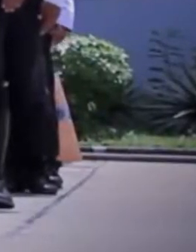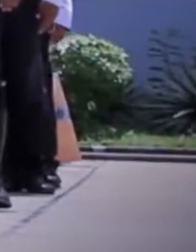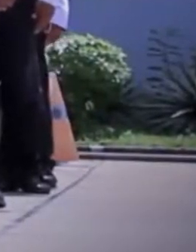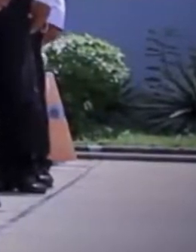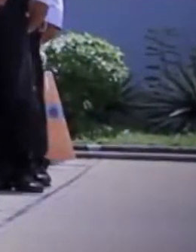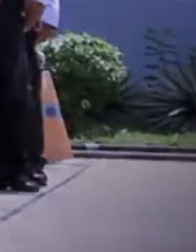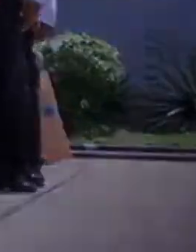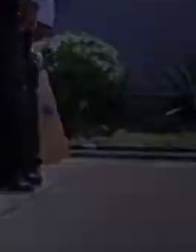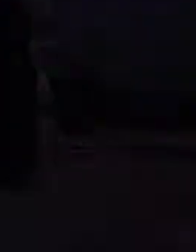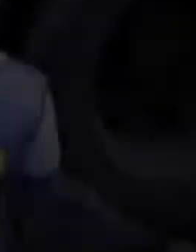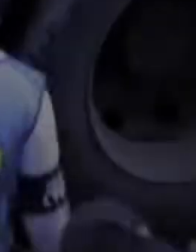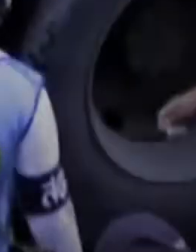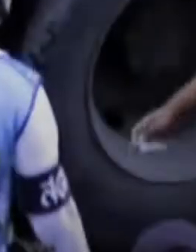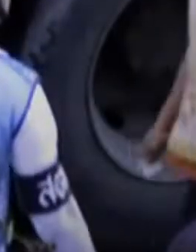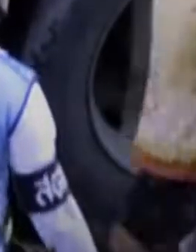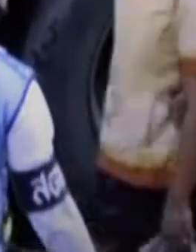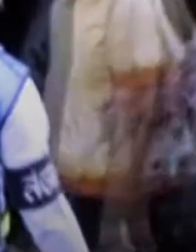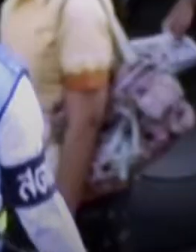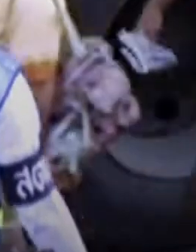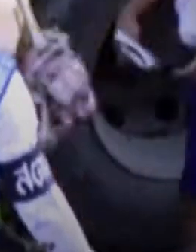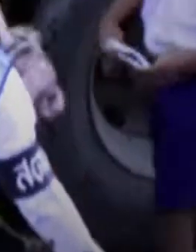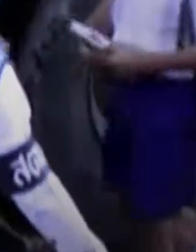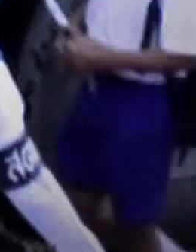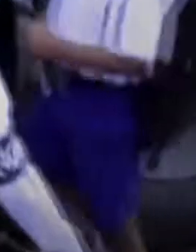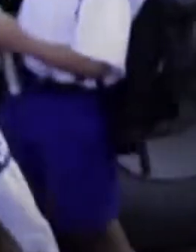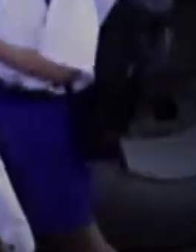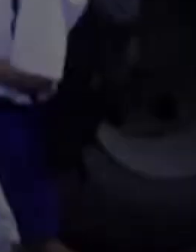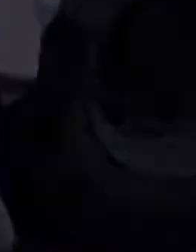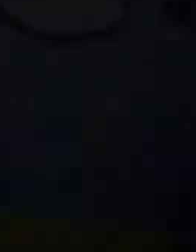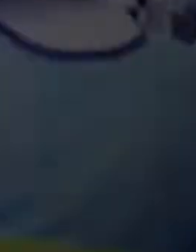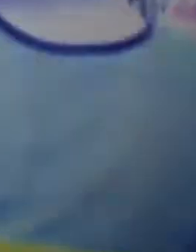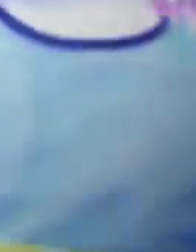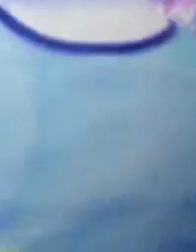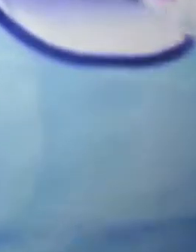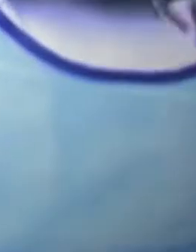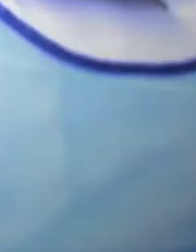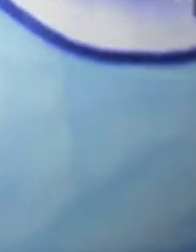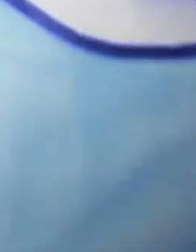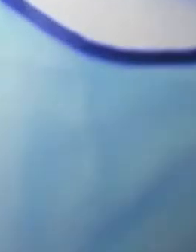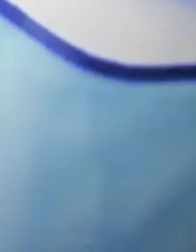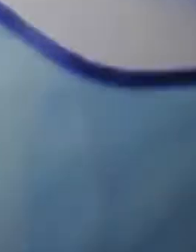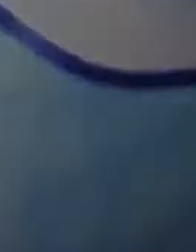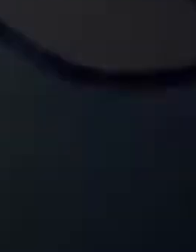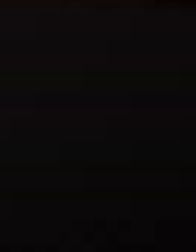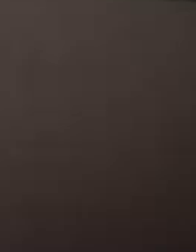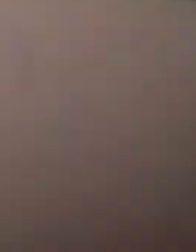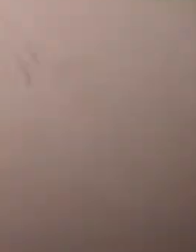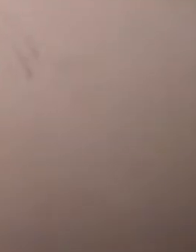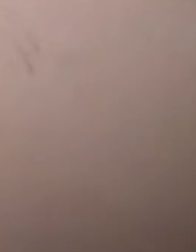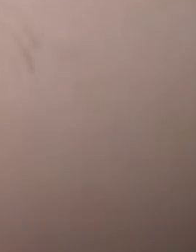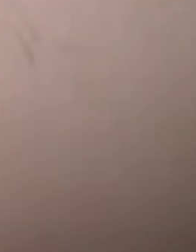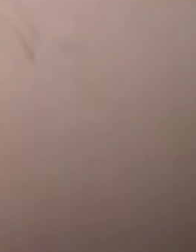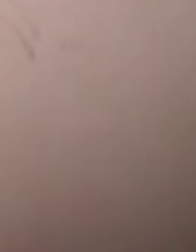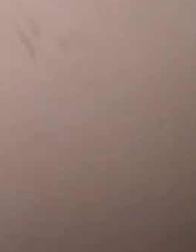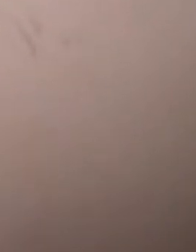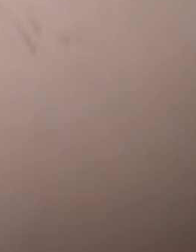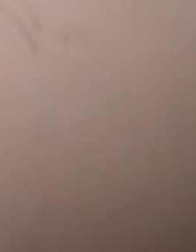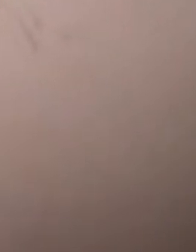นเราภูมิใจที่ทำให้คุณเดินทางถึงที่หมายอย่างปลอดภั